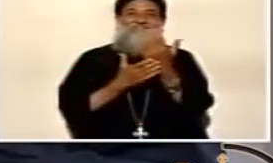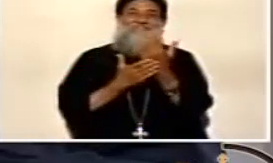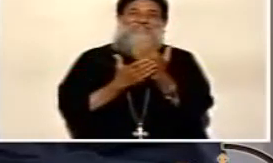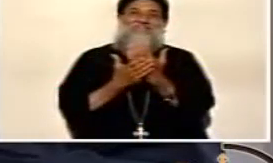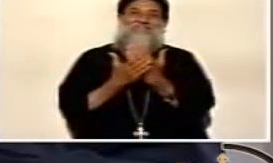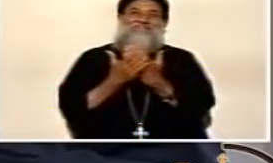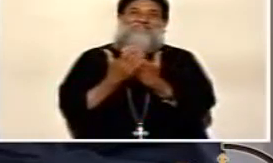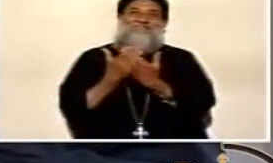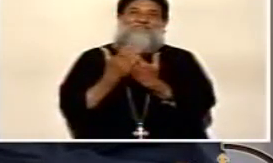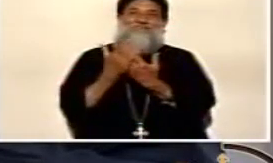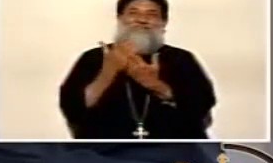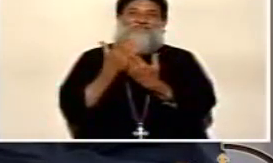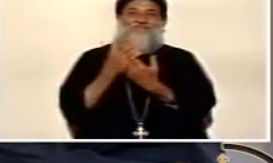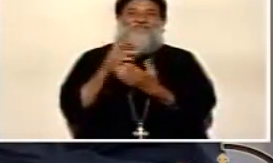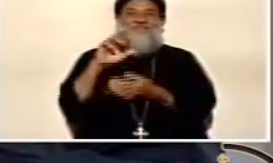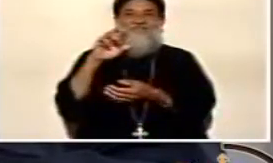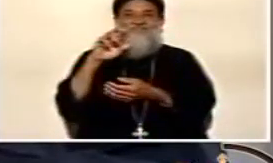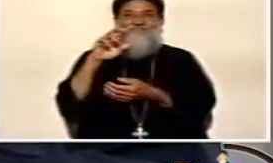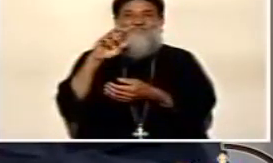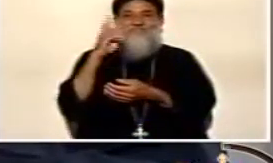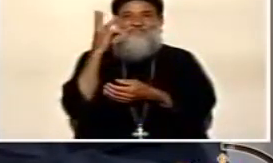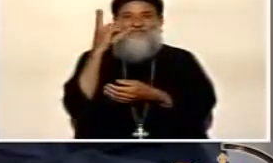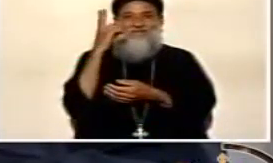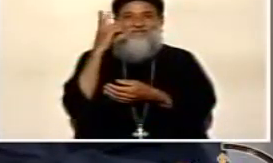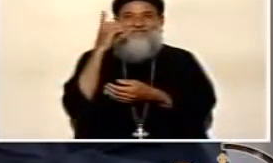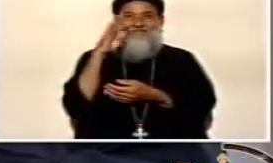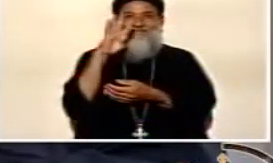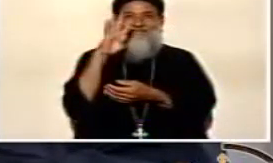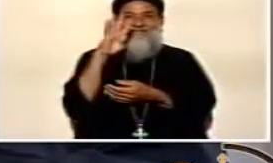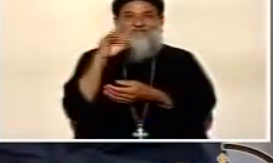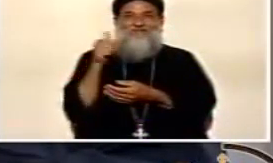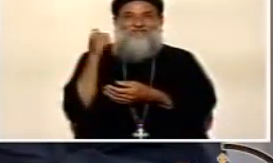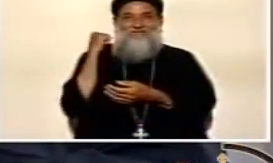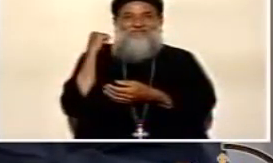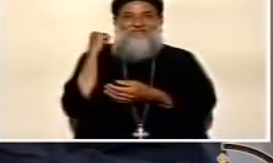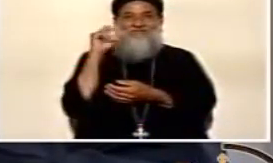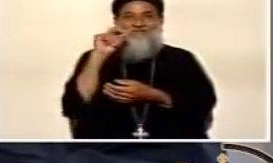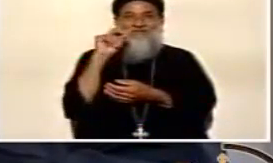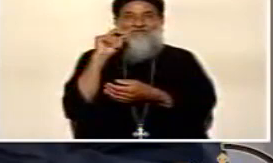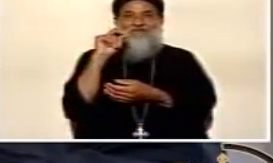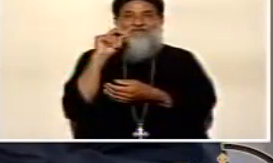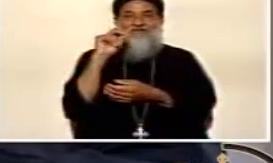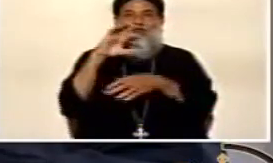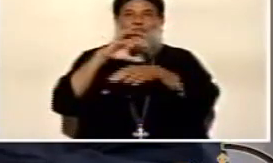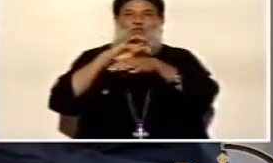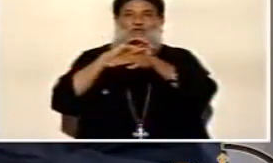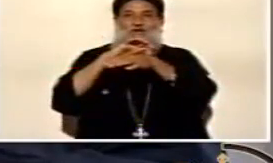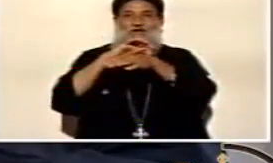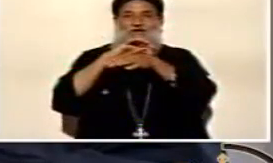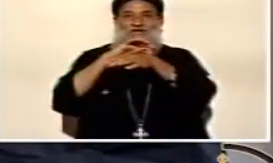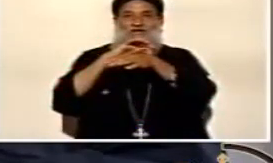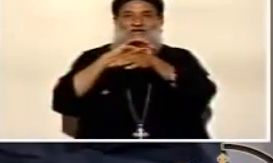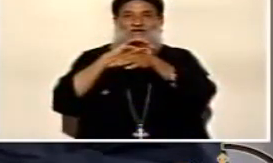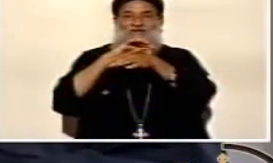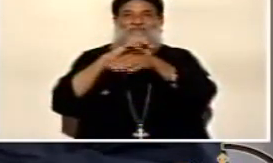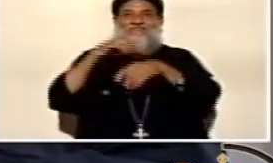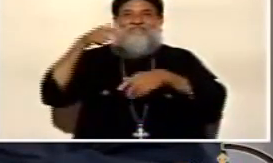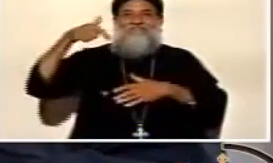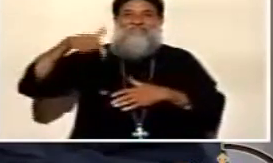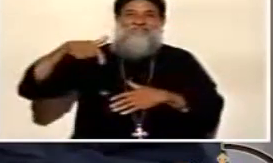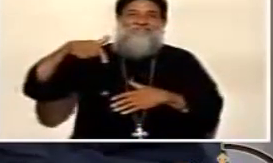بقونا. ناخد بركة. الإنجيل بتاع الأحد الرابع يا أحبائي كان من إنجيل معلمنا لوقا البشير والإصحاح